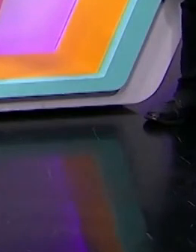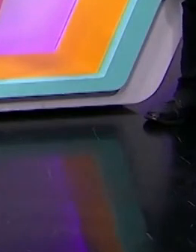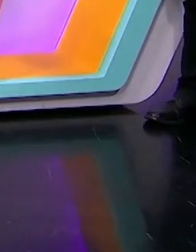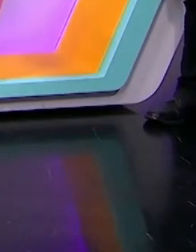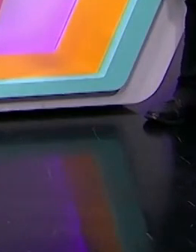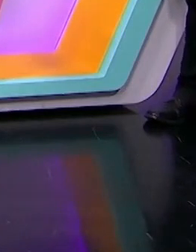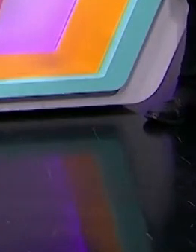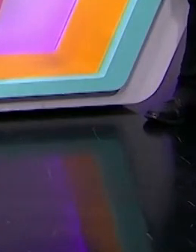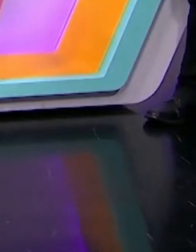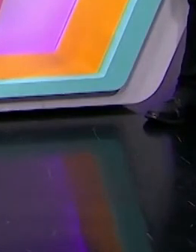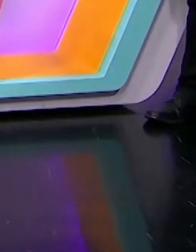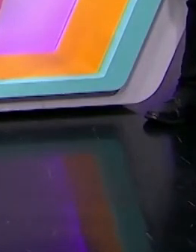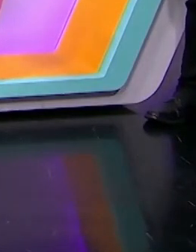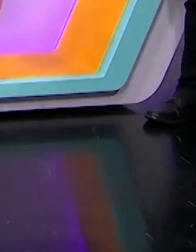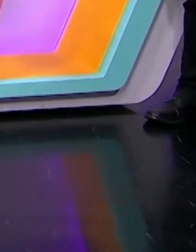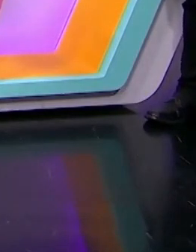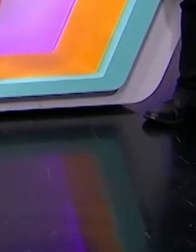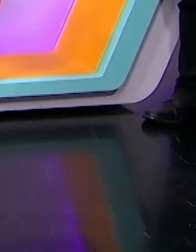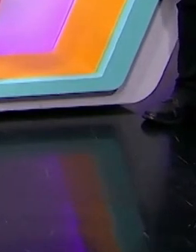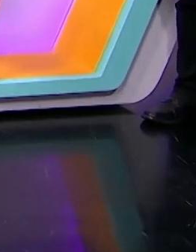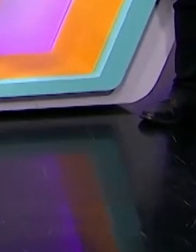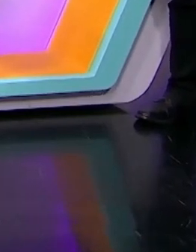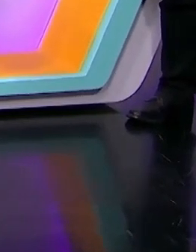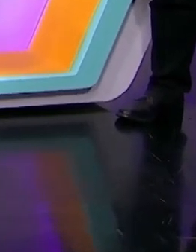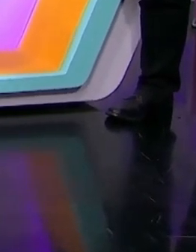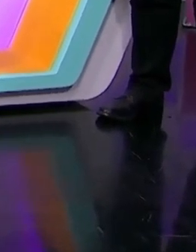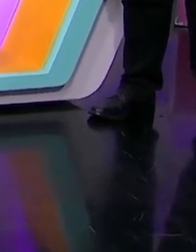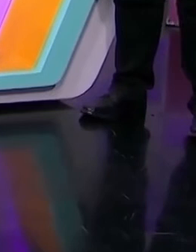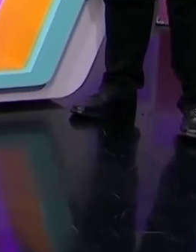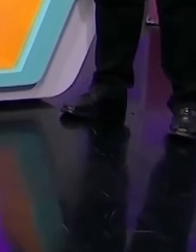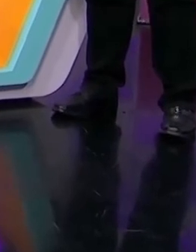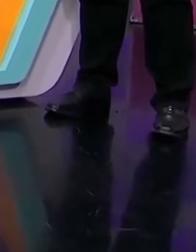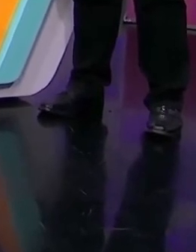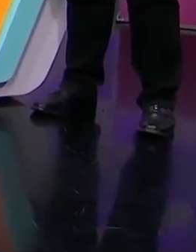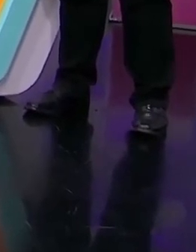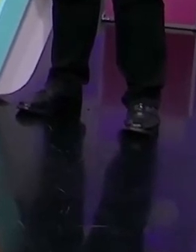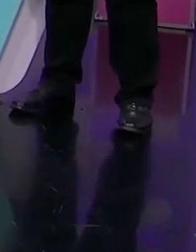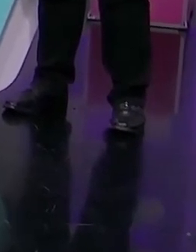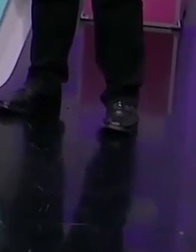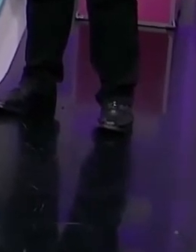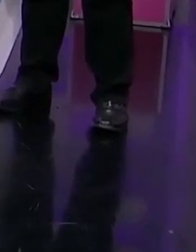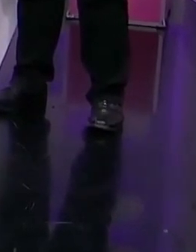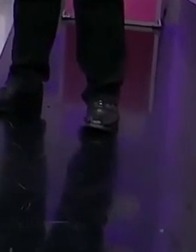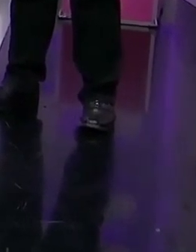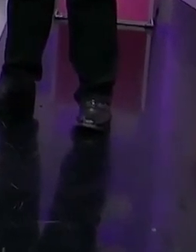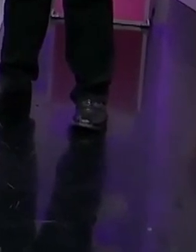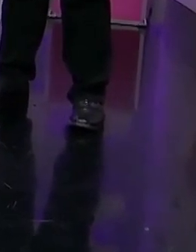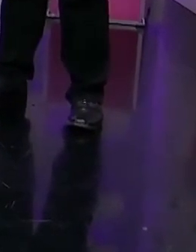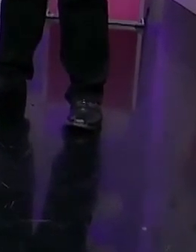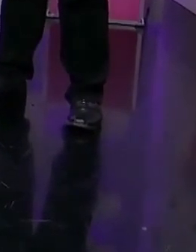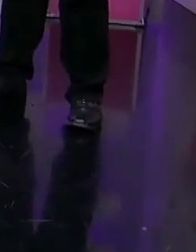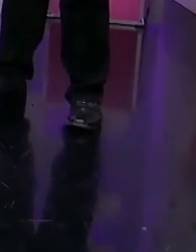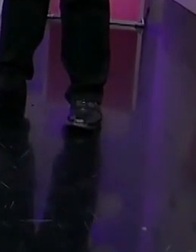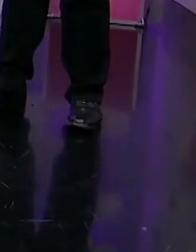murid-murid dapat menggarap pelbagai ilmu pada hari ini bersama dengan cek puzzle dan juga cingkuh su paya kita jumpa lagi di